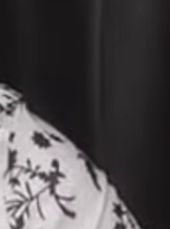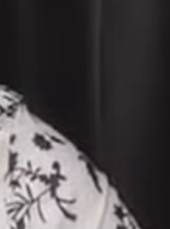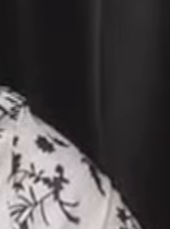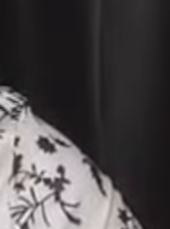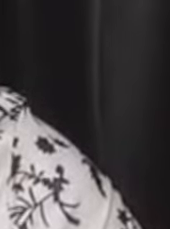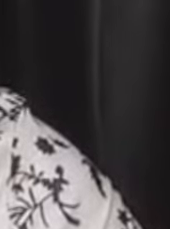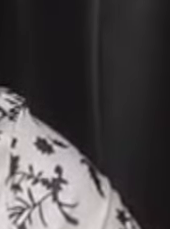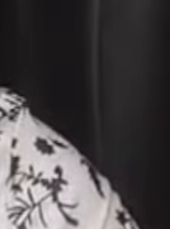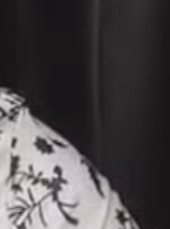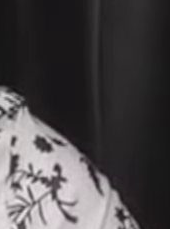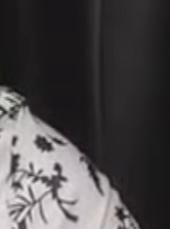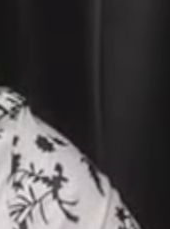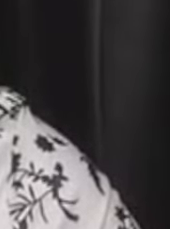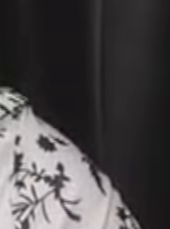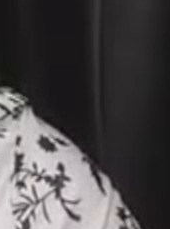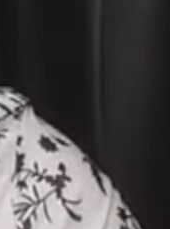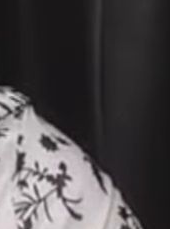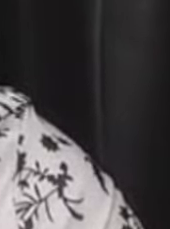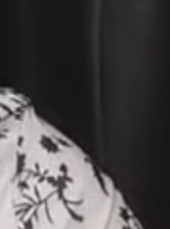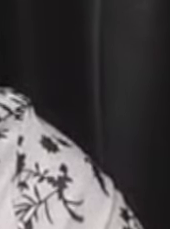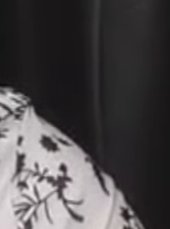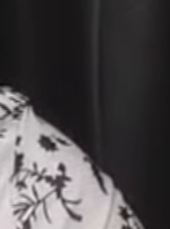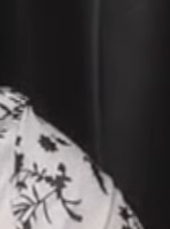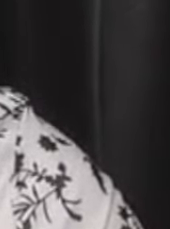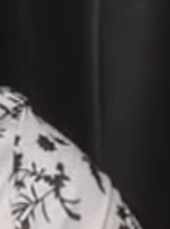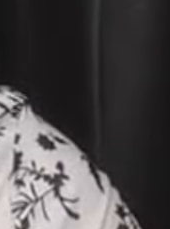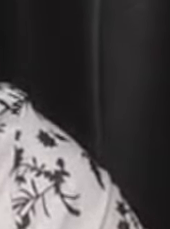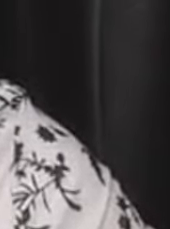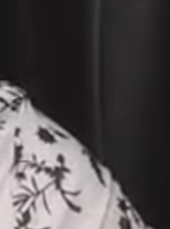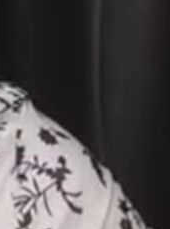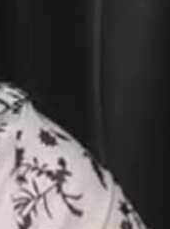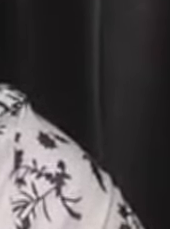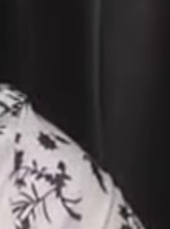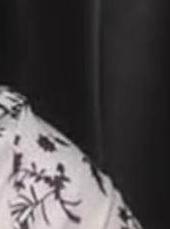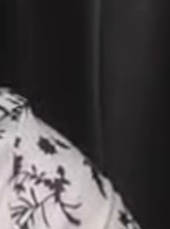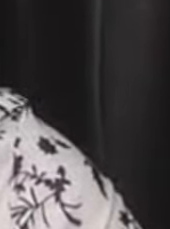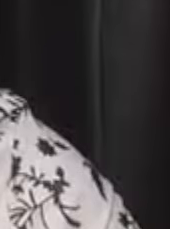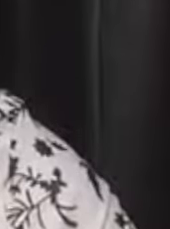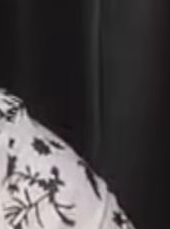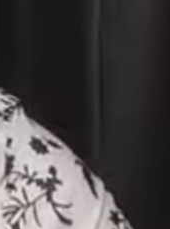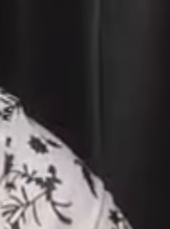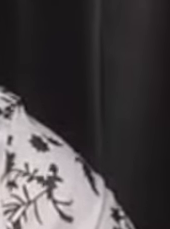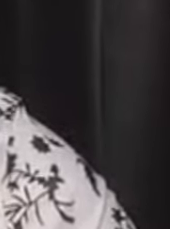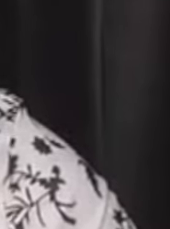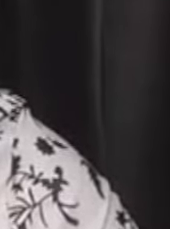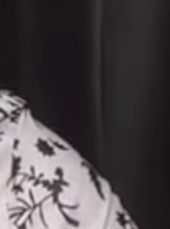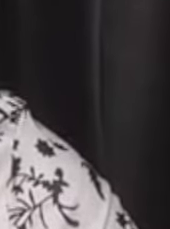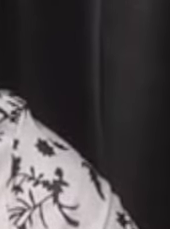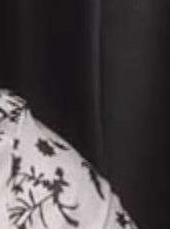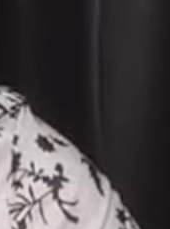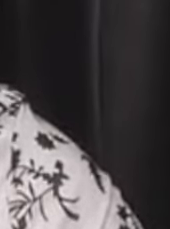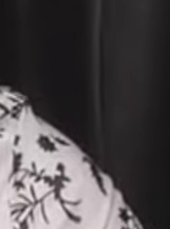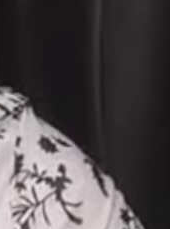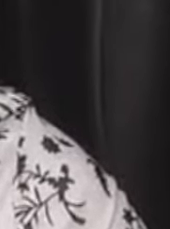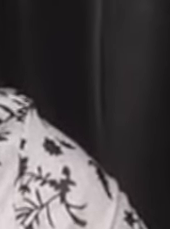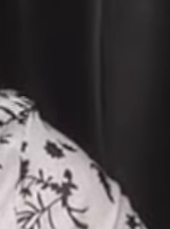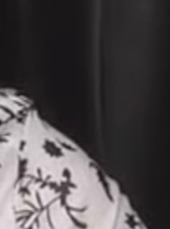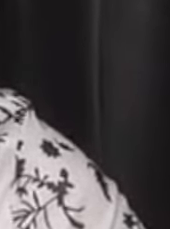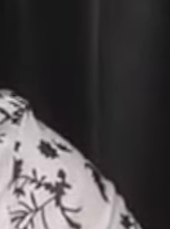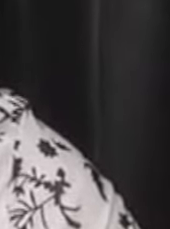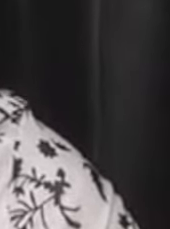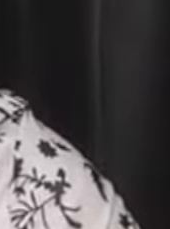เมื่อไอซ์รัชนกสีนอกส.ส.ของพรรคประชาชนมีการขึ้นมาอภิปรายประเด็นที่ศาลรัฐธรรมนูญนั้นมี